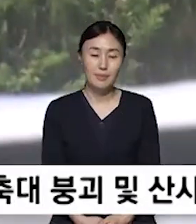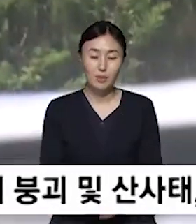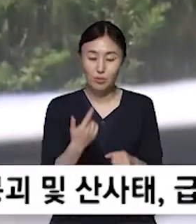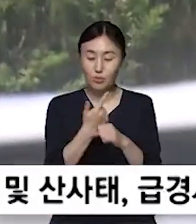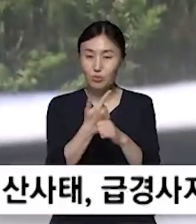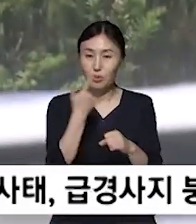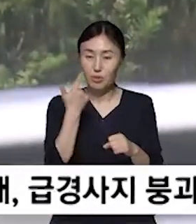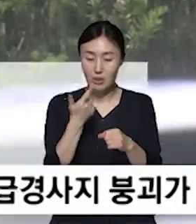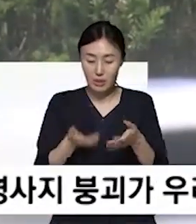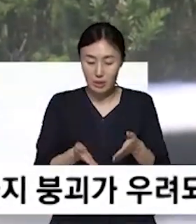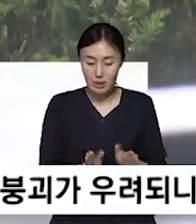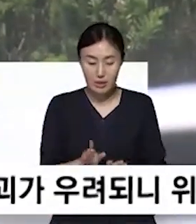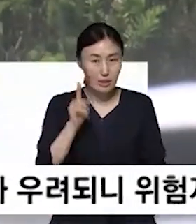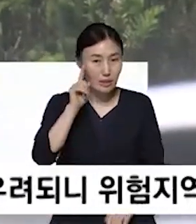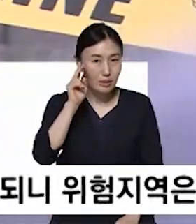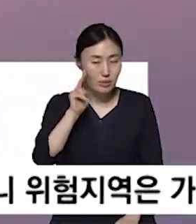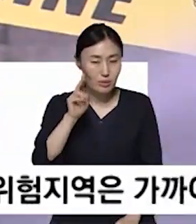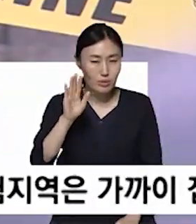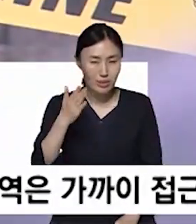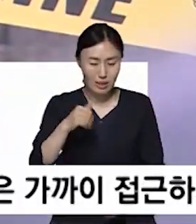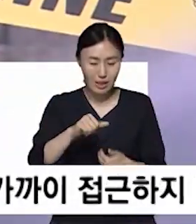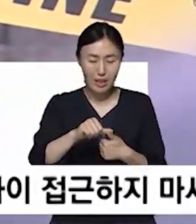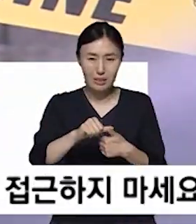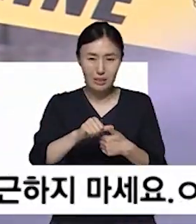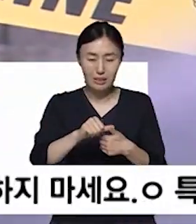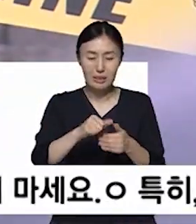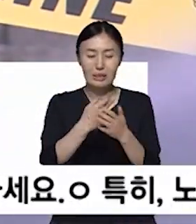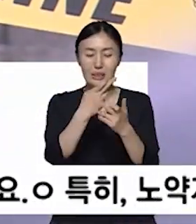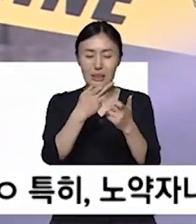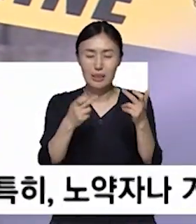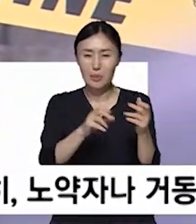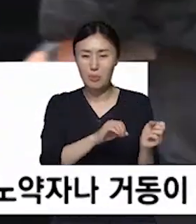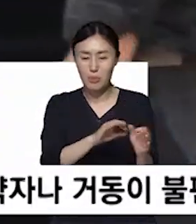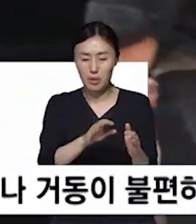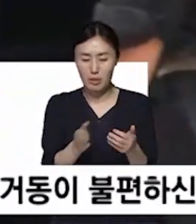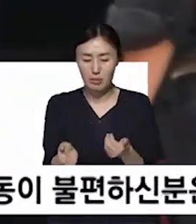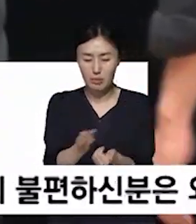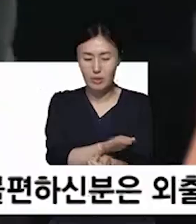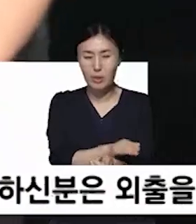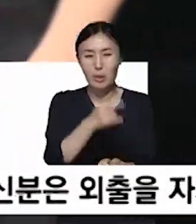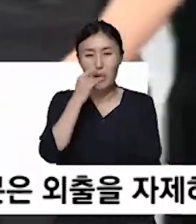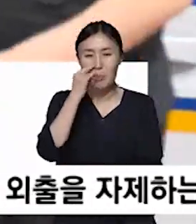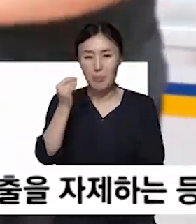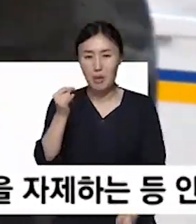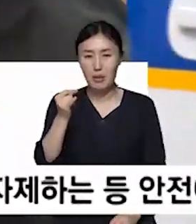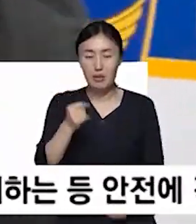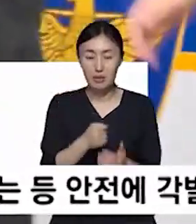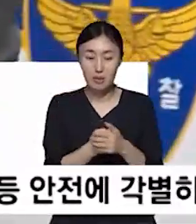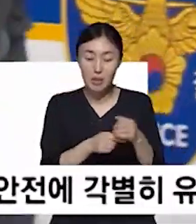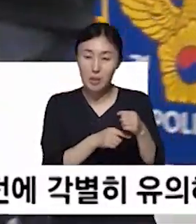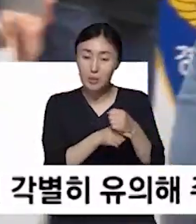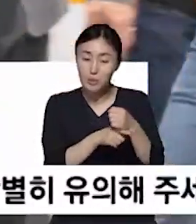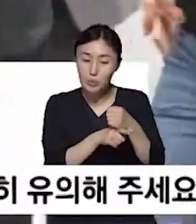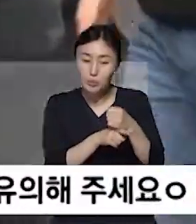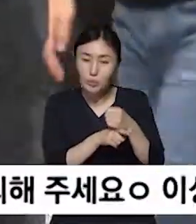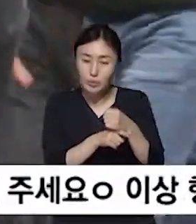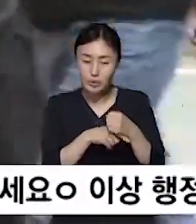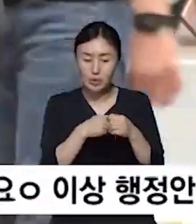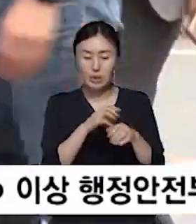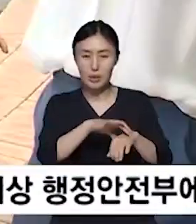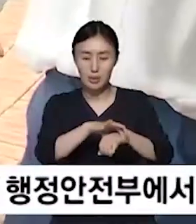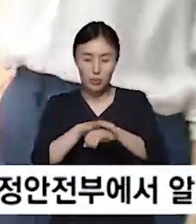6년 전 생후 이틀 된 아들을 산채로 야산에 묻어 살해한 30대 친모가 구속 전 피의자 신문을 위해